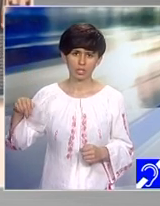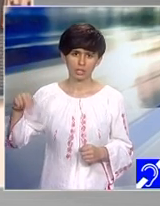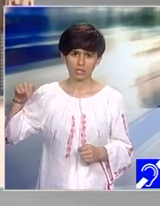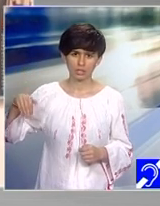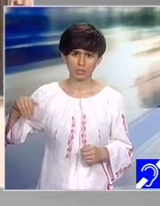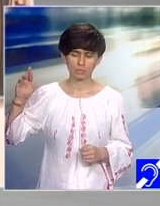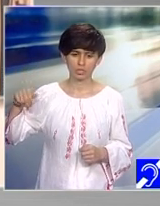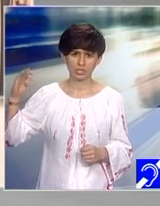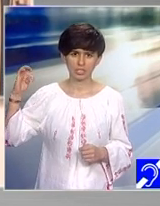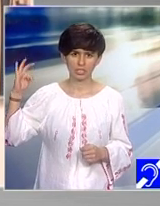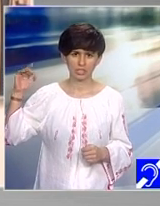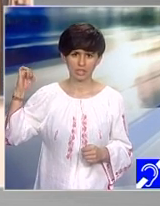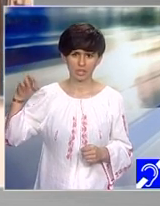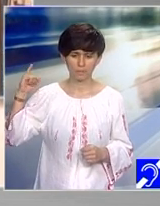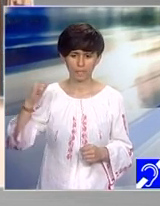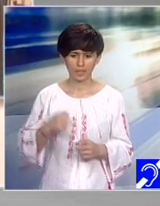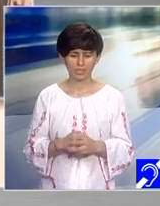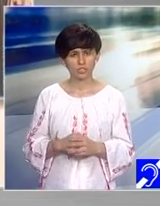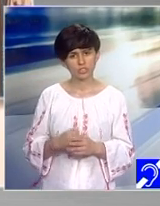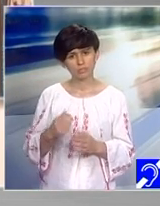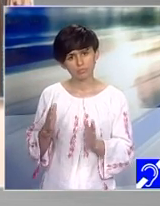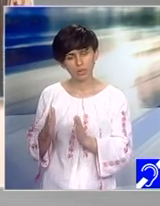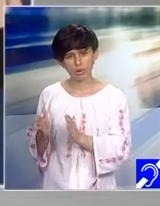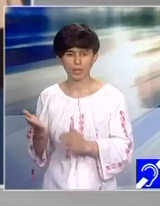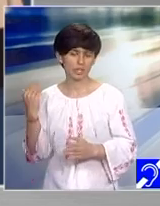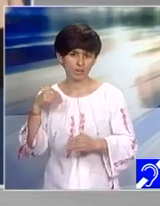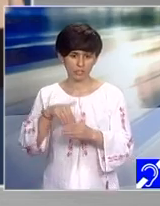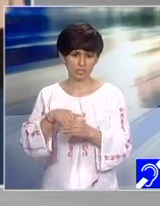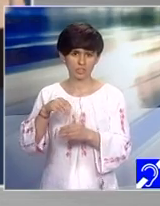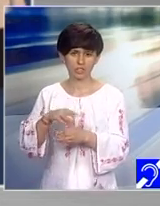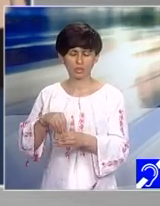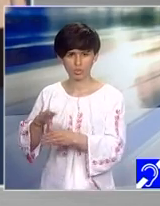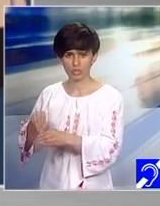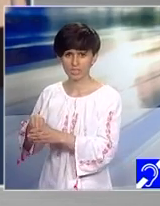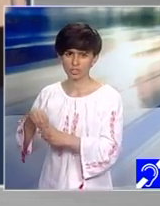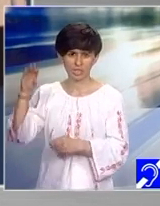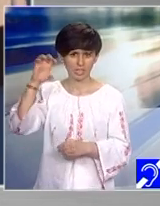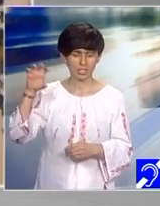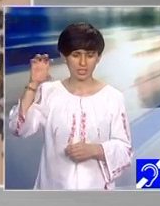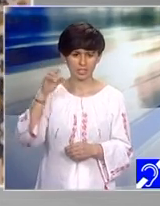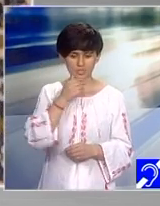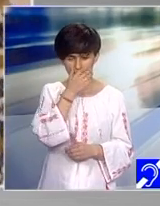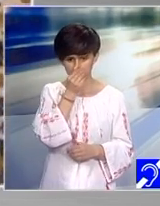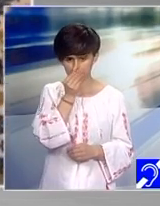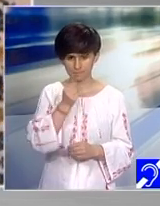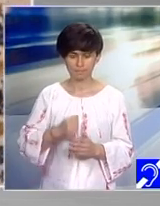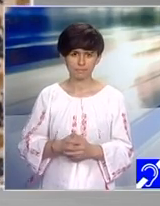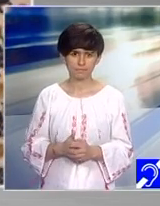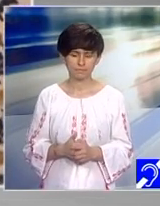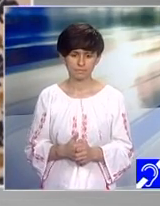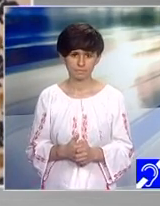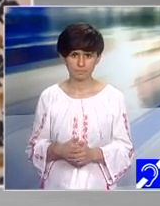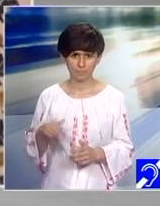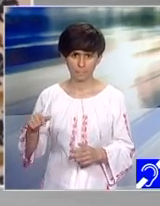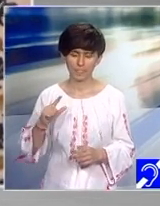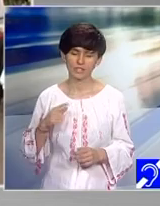cazul colecției Eliza Brătianu, o parte au fost colecționate în Transilvania, Bucovina și Banat. Și